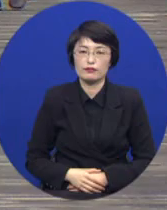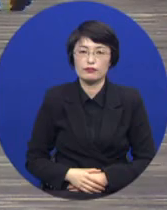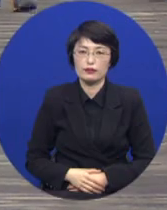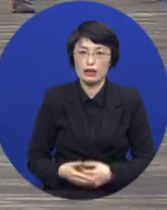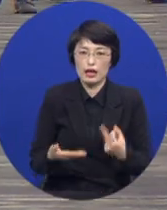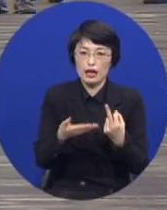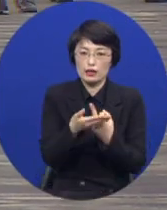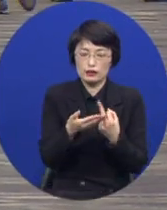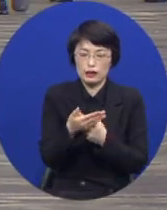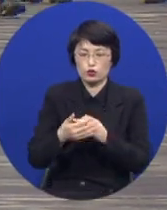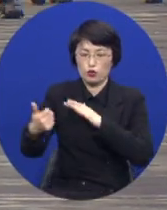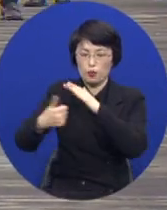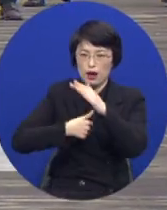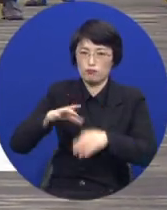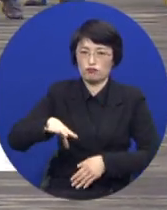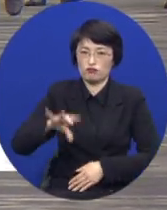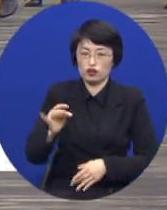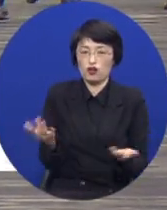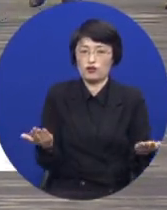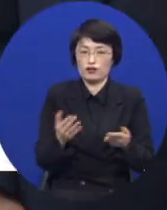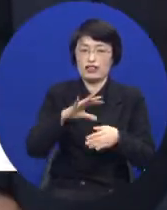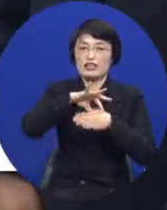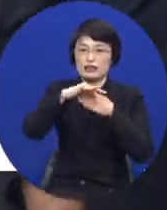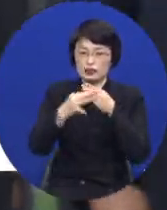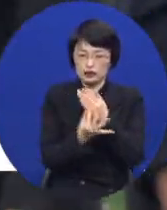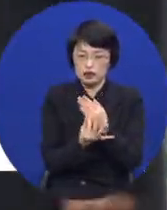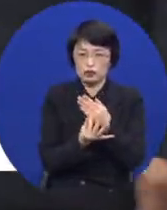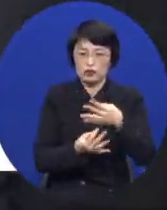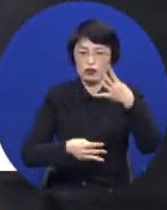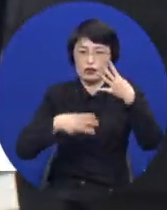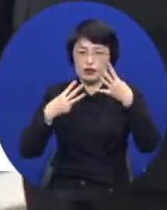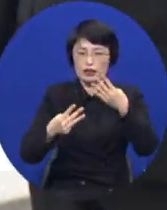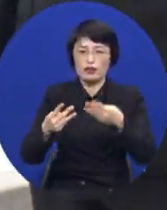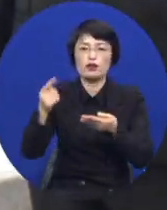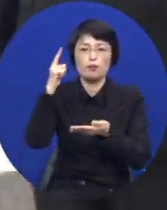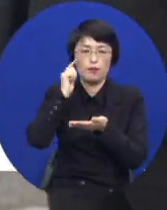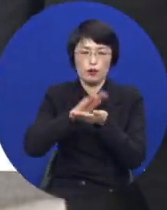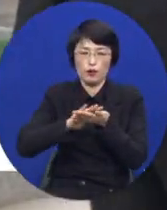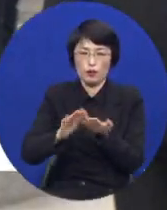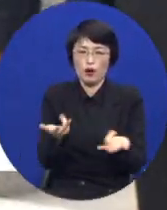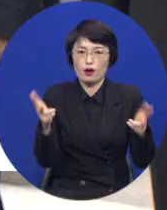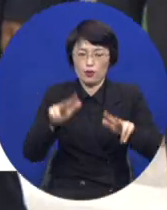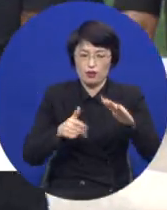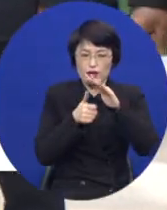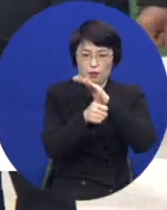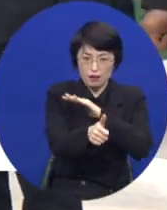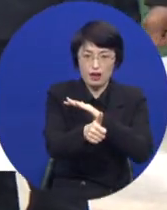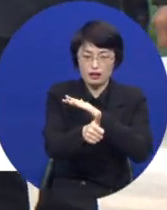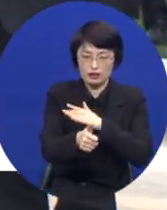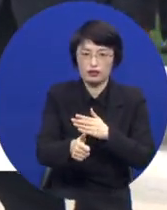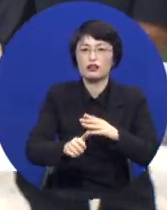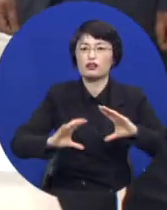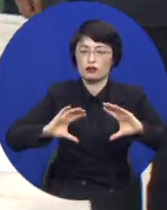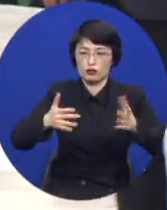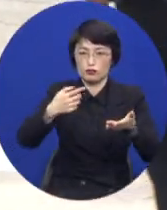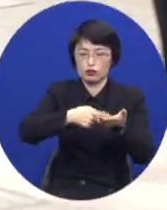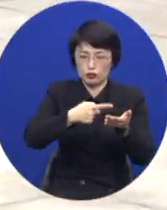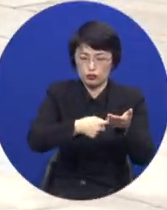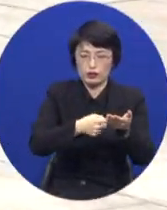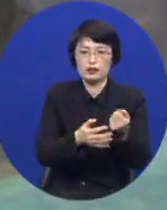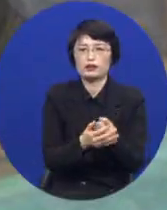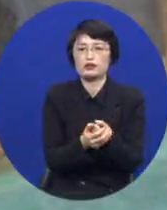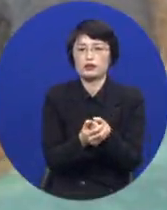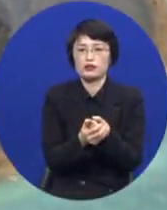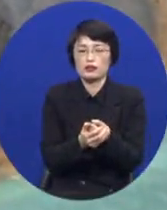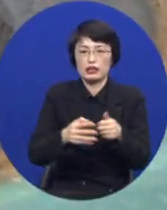제주 방문 첫 일정으로 사산 평화공원 을 찾은 정세균 국무총리 정세균 총리 난 제주